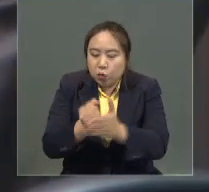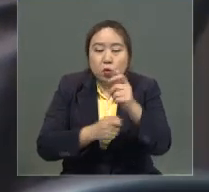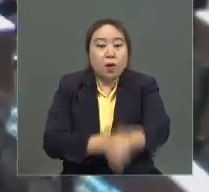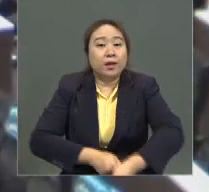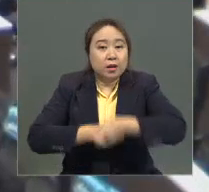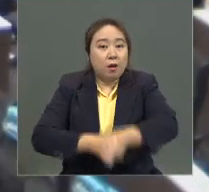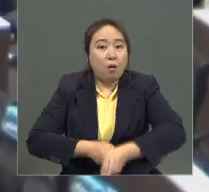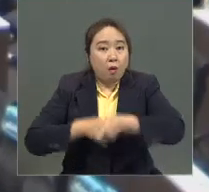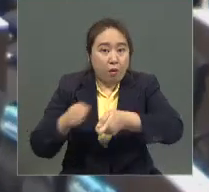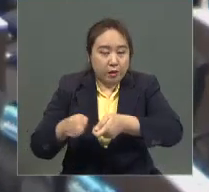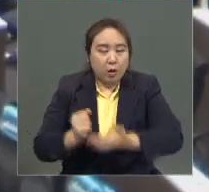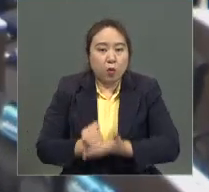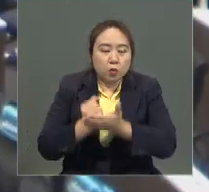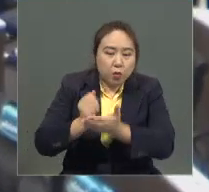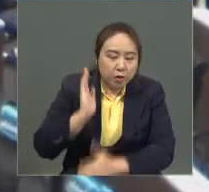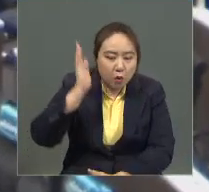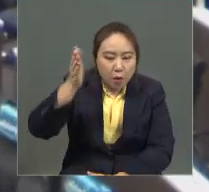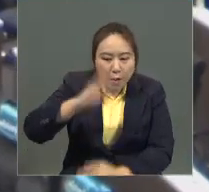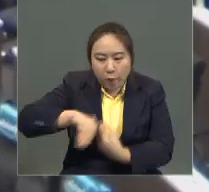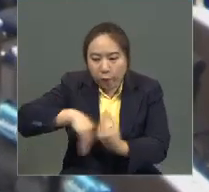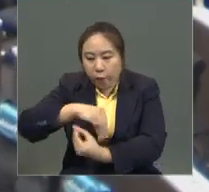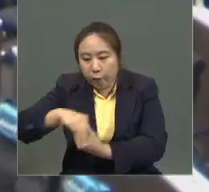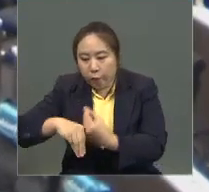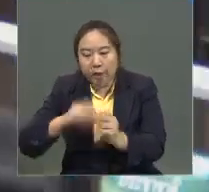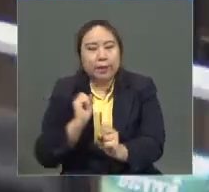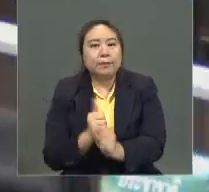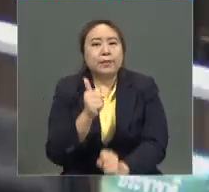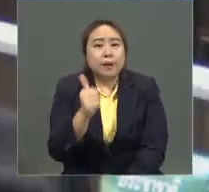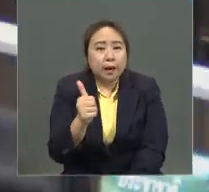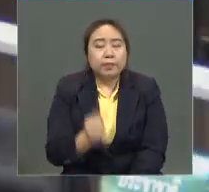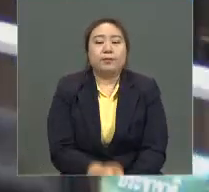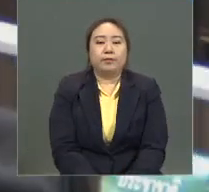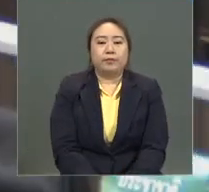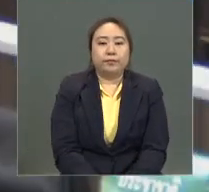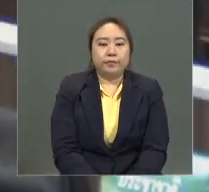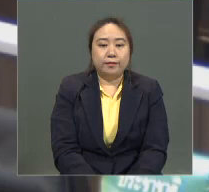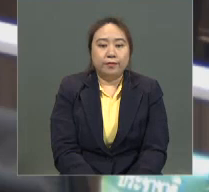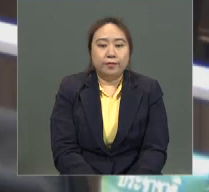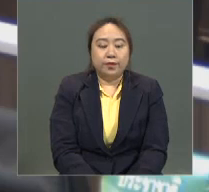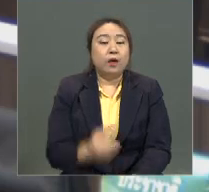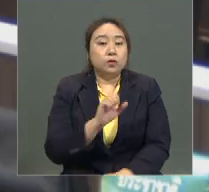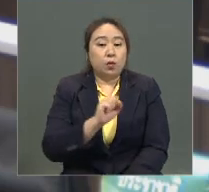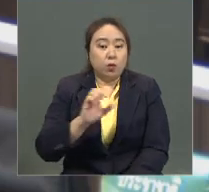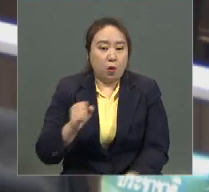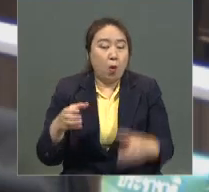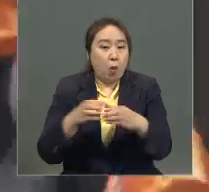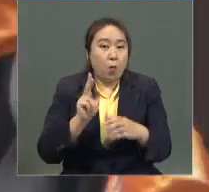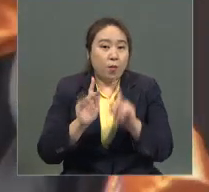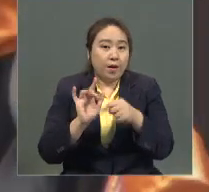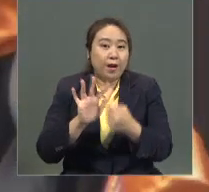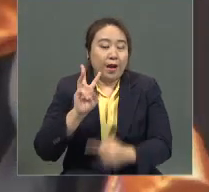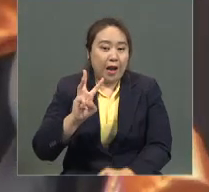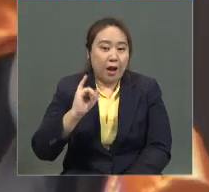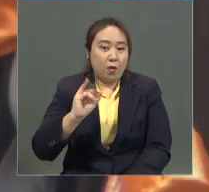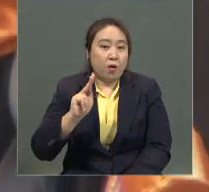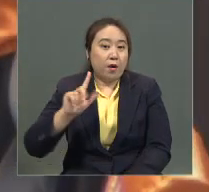เพื่อเกษตรกรสามารถลืมตาอ้าปากได้จริงในช่วงสถานการณ์วิกฤตโควิด -19 ครับและส.ส.พรรค ก้าวไกลที่มองเรื่องการใช้